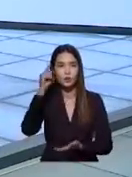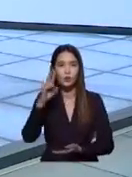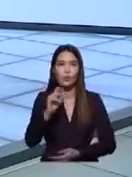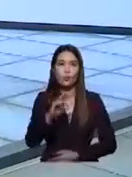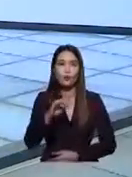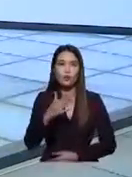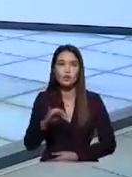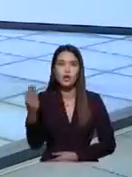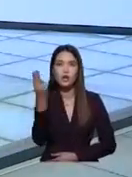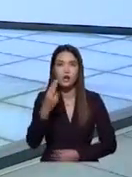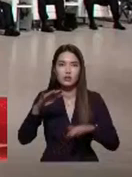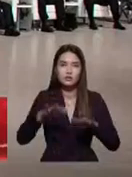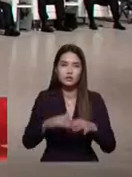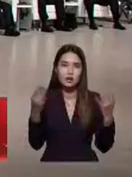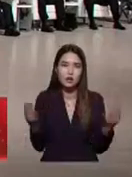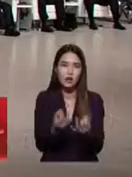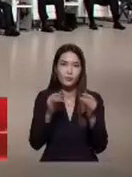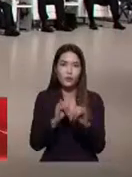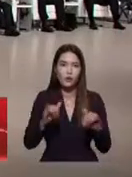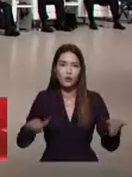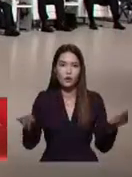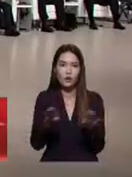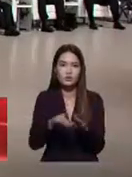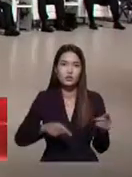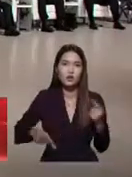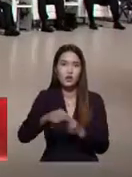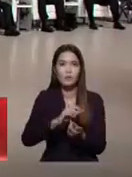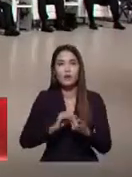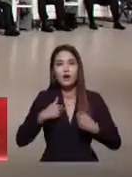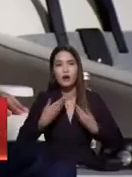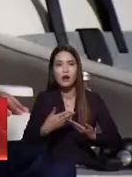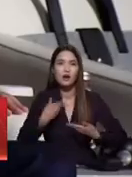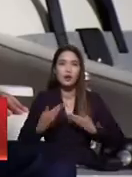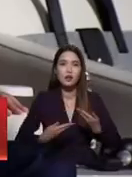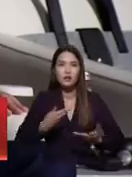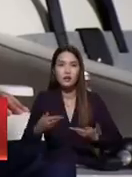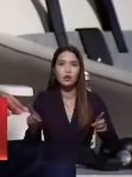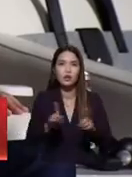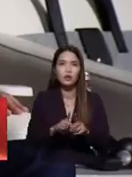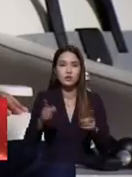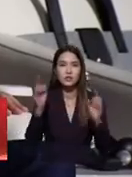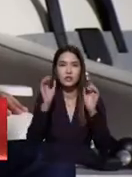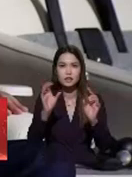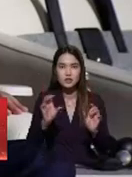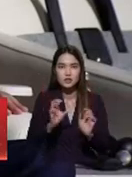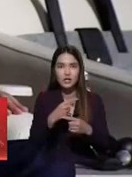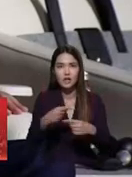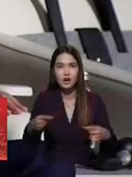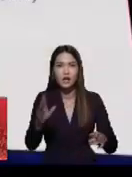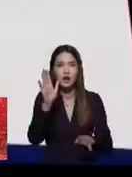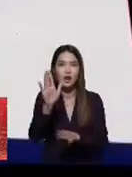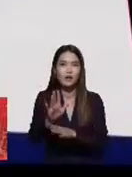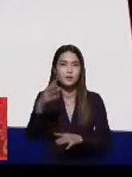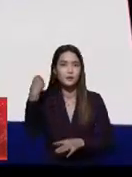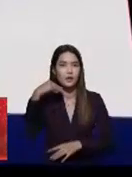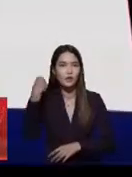в Астане. Обсудили перспективы развития такого бизнеса, обменивались опытом, в том числе в сфере законодательства. Напомню, по поручению